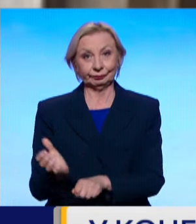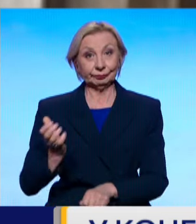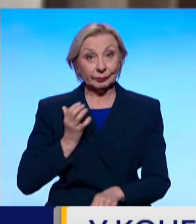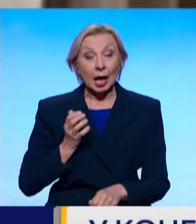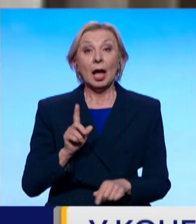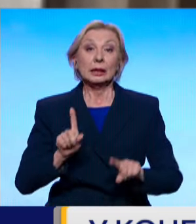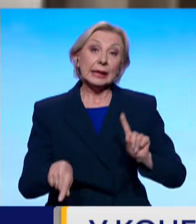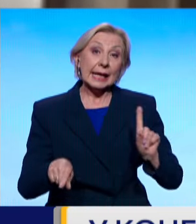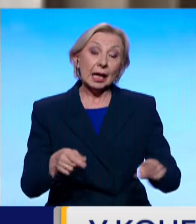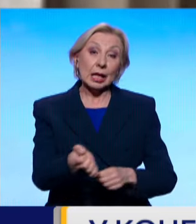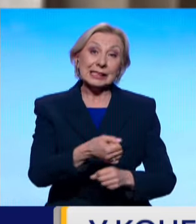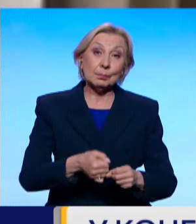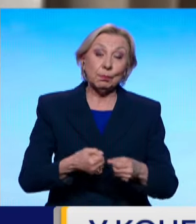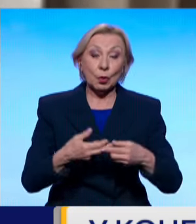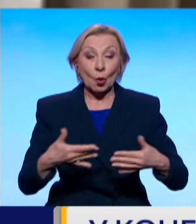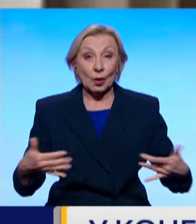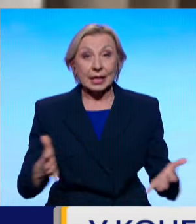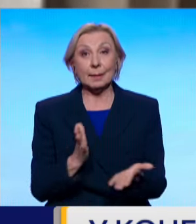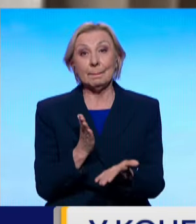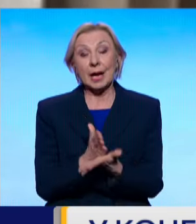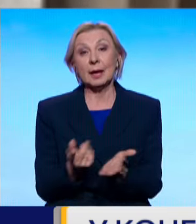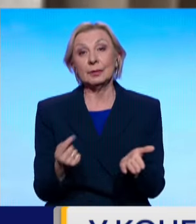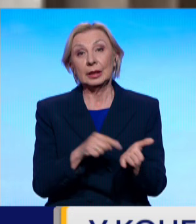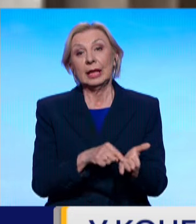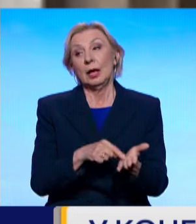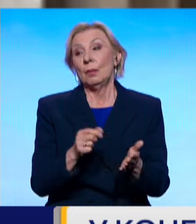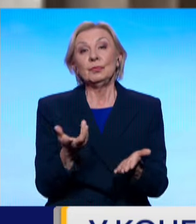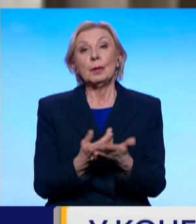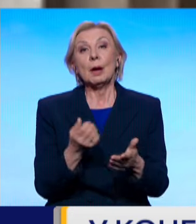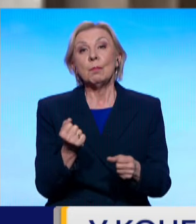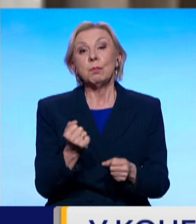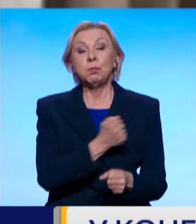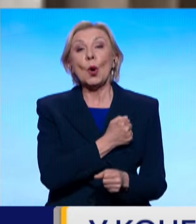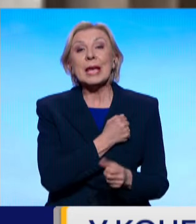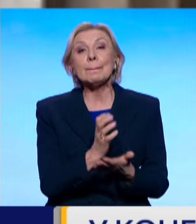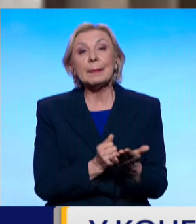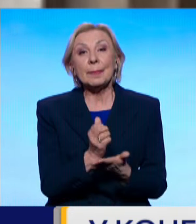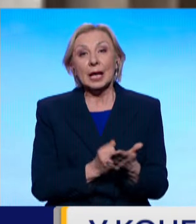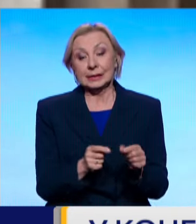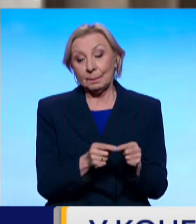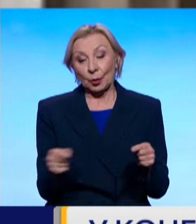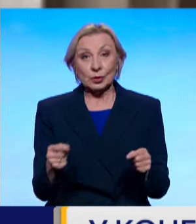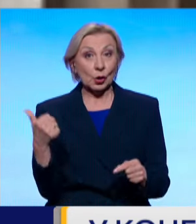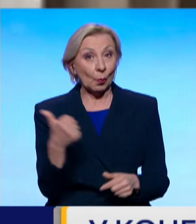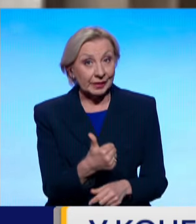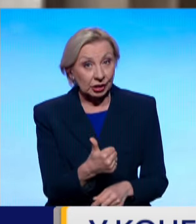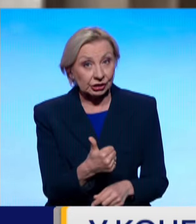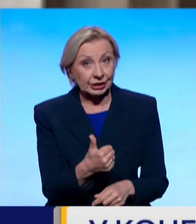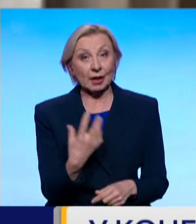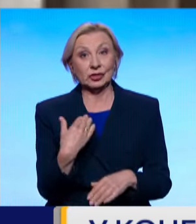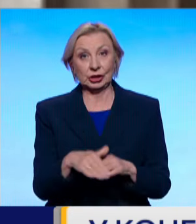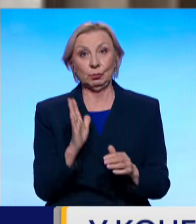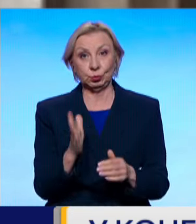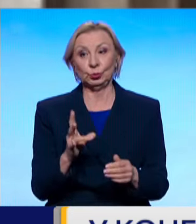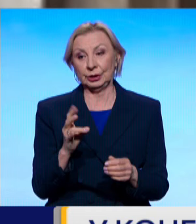деяка зброя, повідомляють, має надійти боєприпаси, наприклад, мають надійти вже протягом тижня, вже на полі